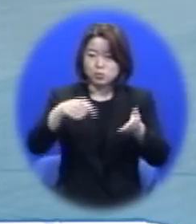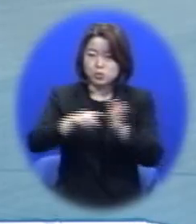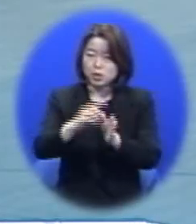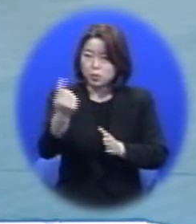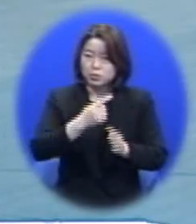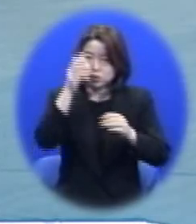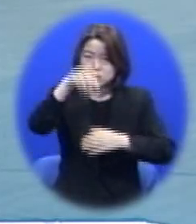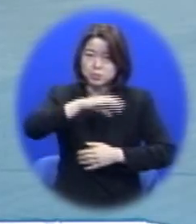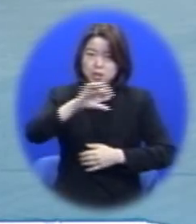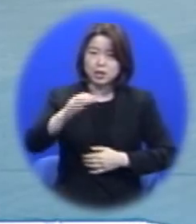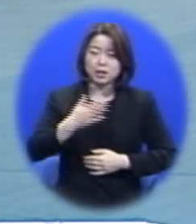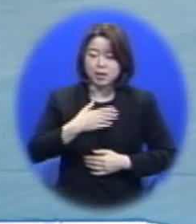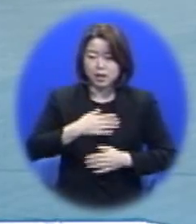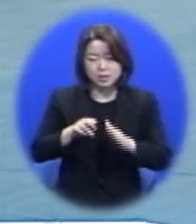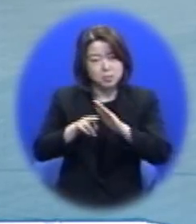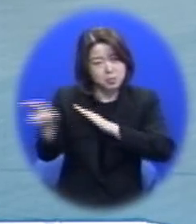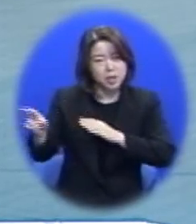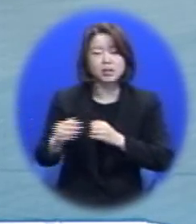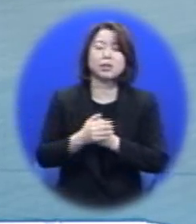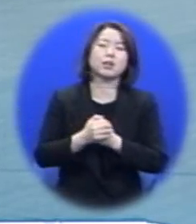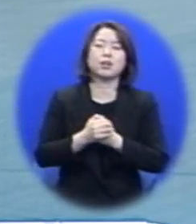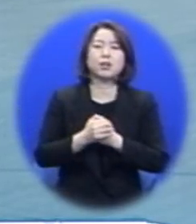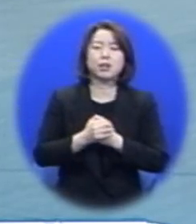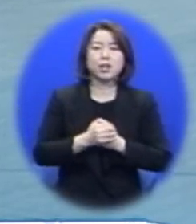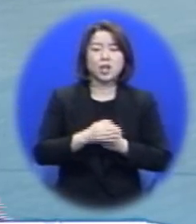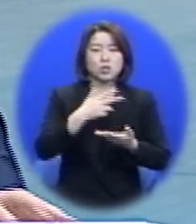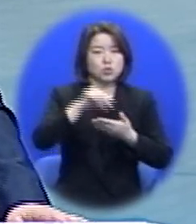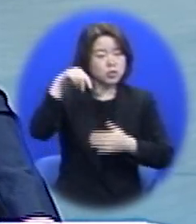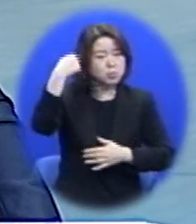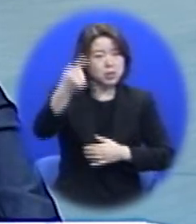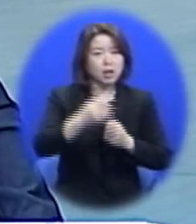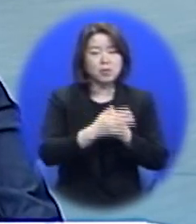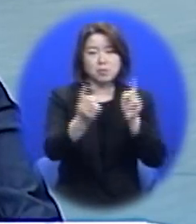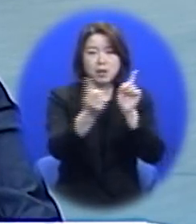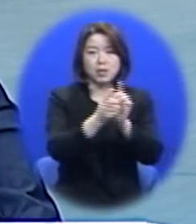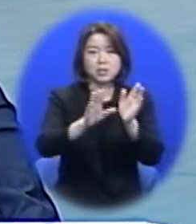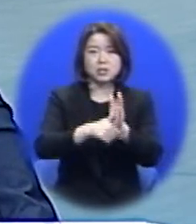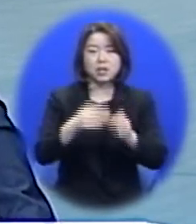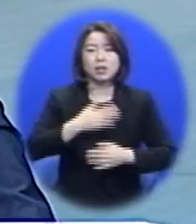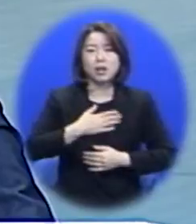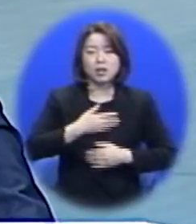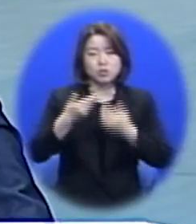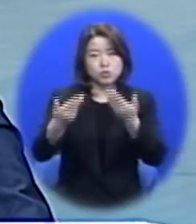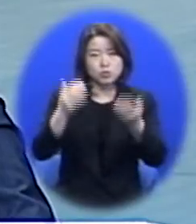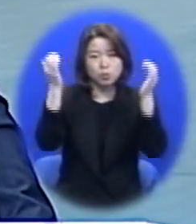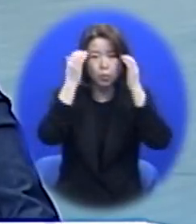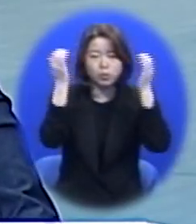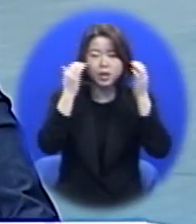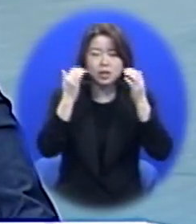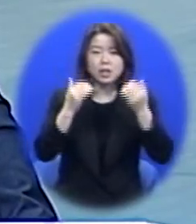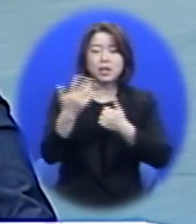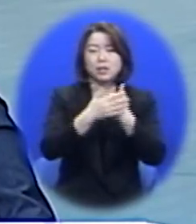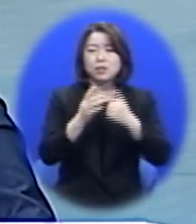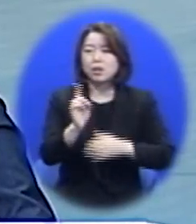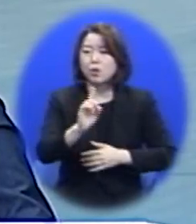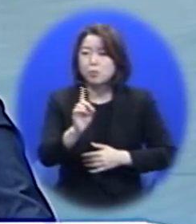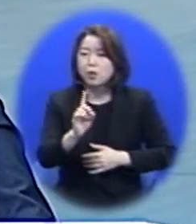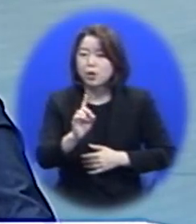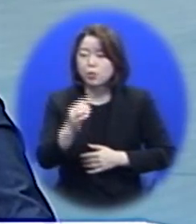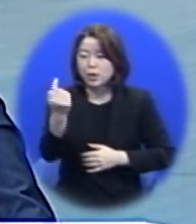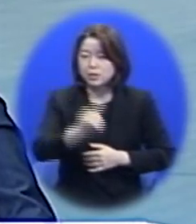이 다음 주님이 너는 내가 준 유일한 유산인 고난의 십자가를 어찌하고 왔느냐고 물으시면 나는 무슨 말로